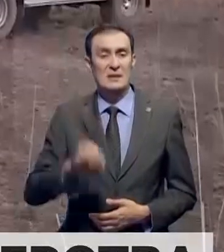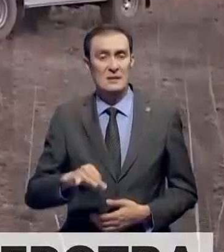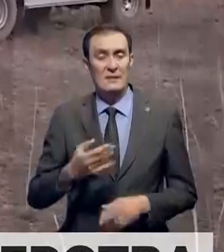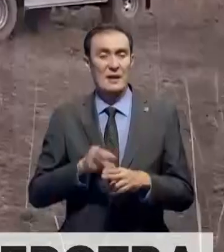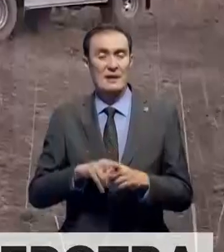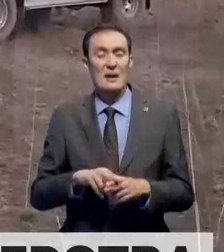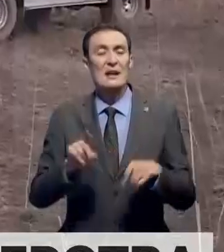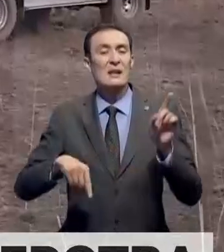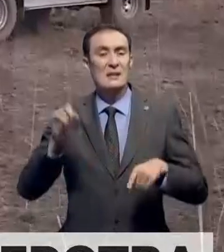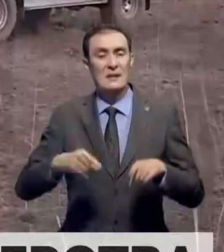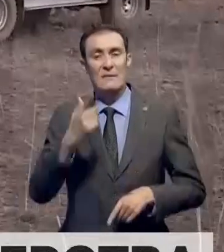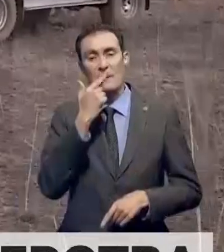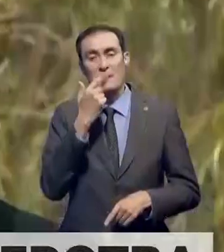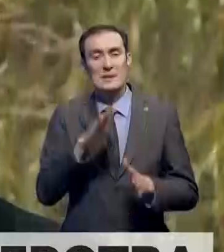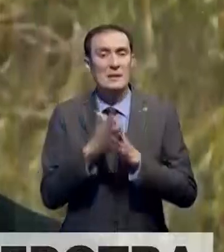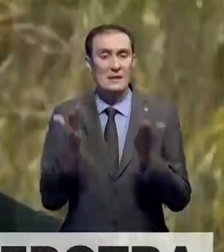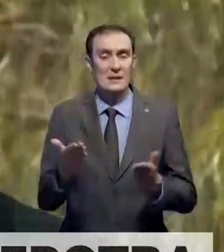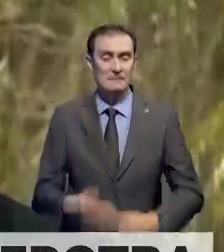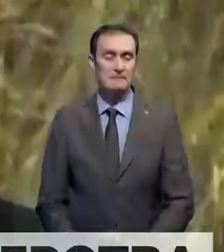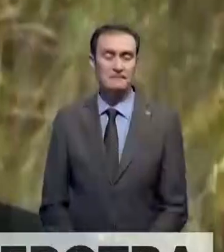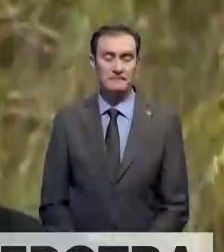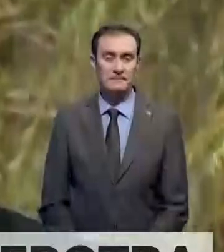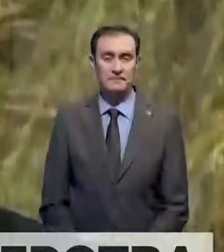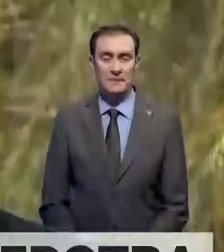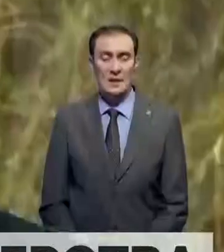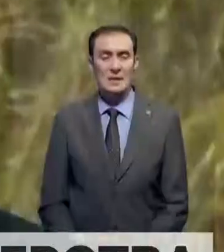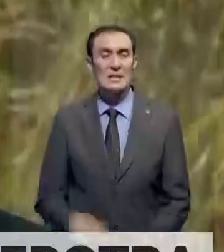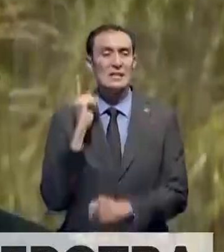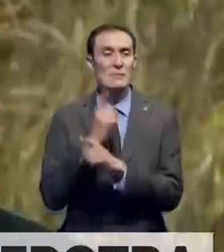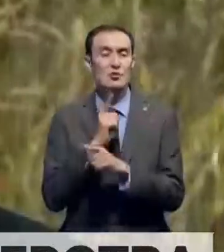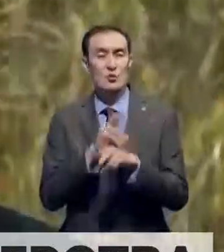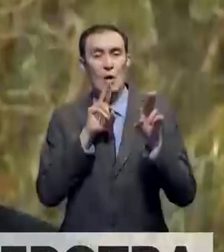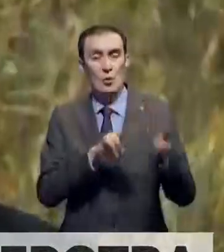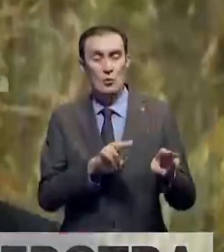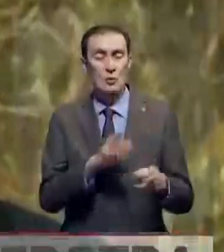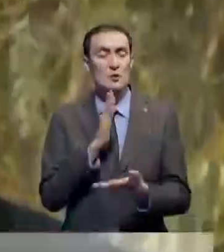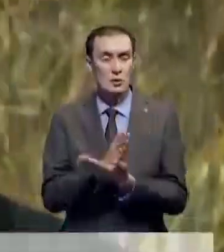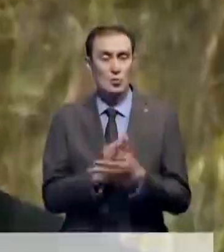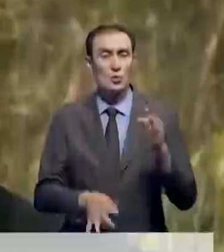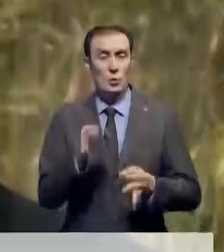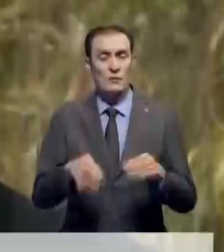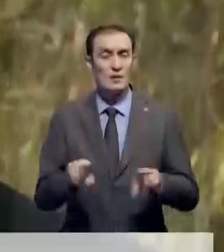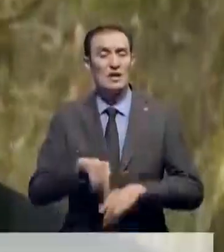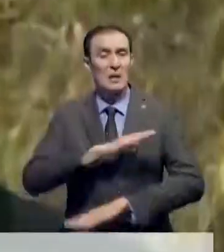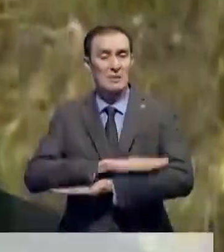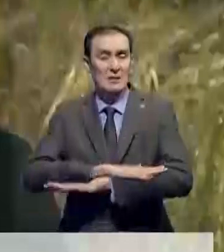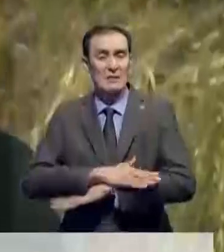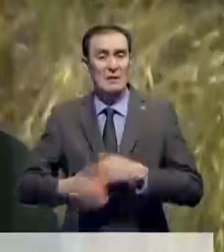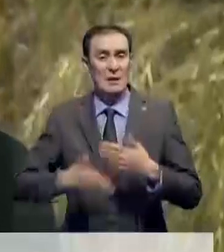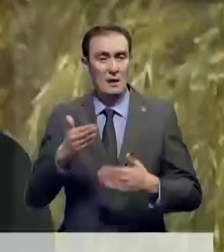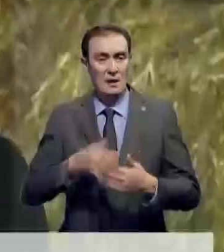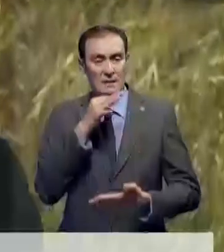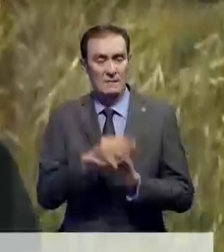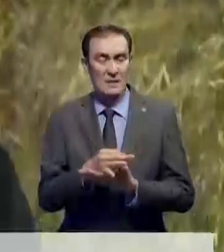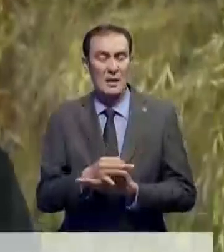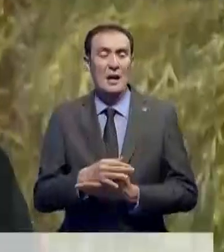часть из них – краснокнижные. За незаконную охоту предусмотрена как уголовная, так и административная ответственность.